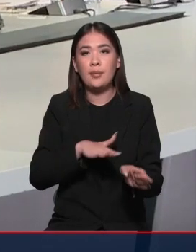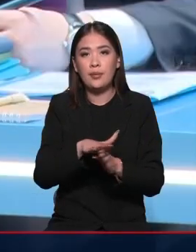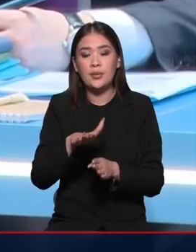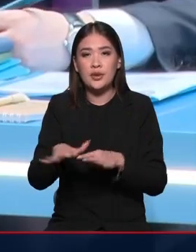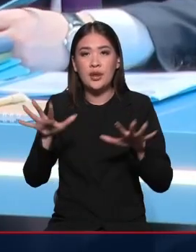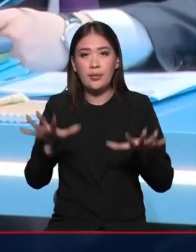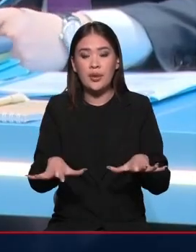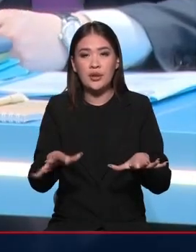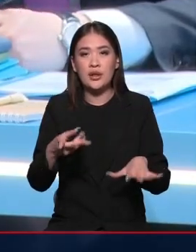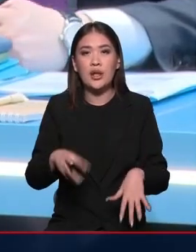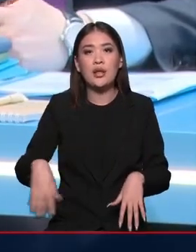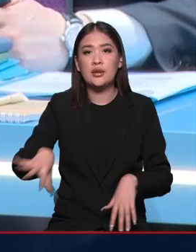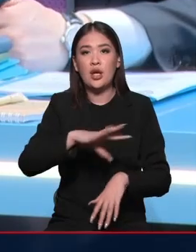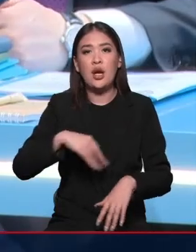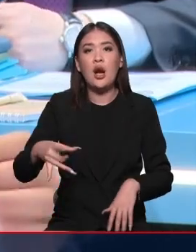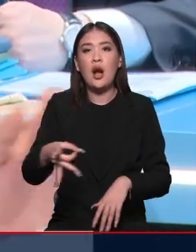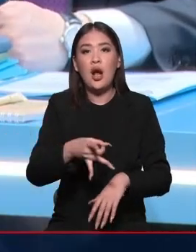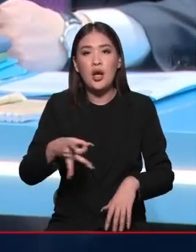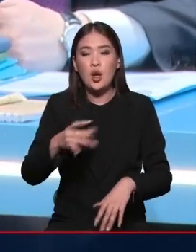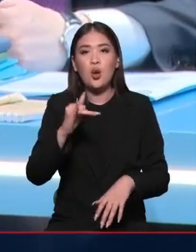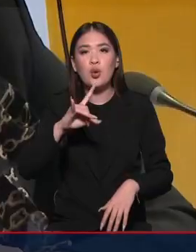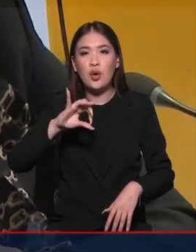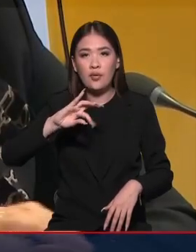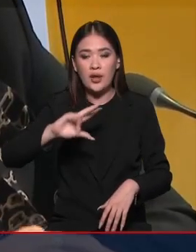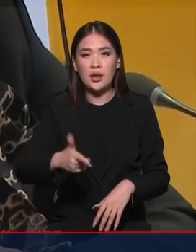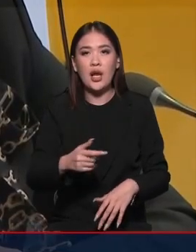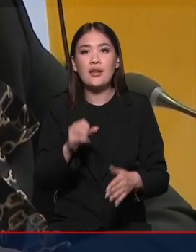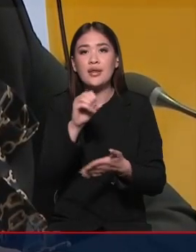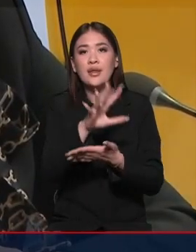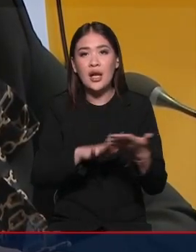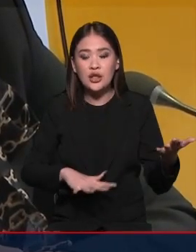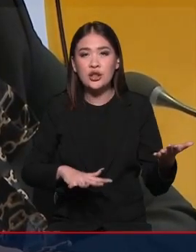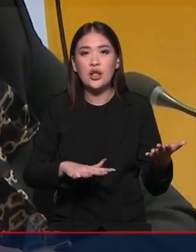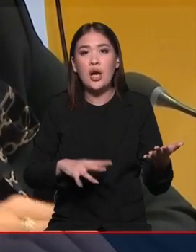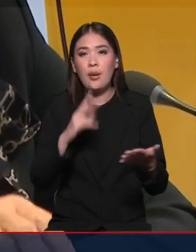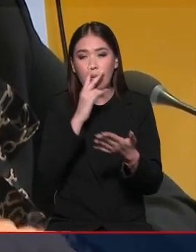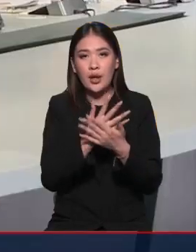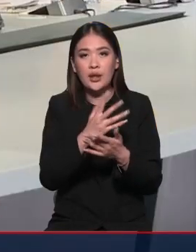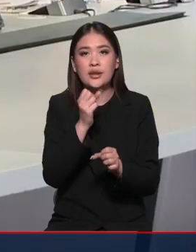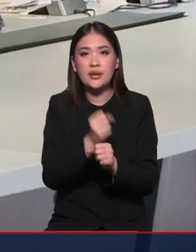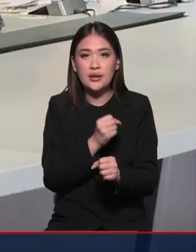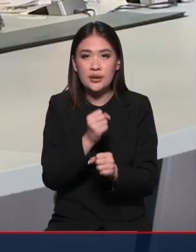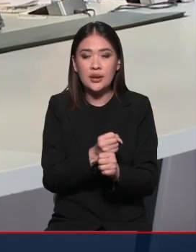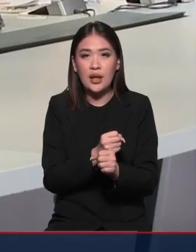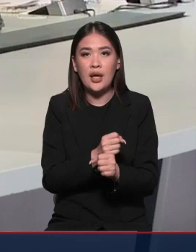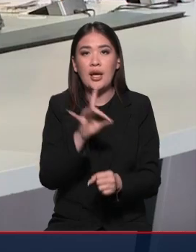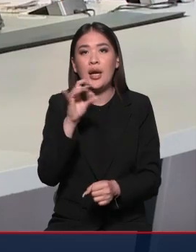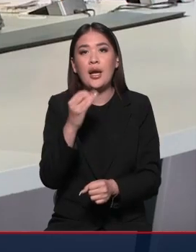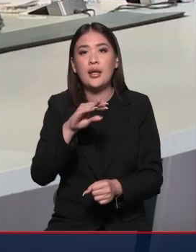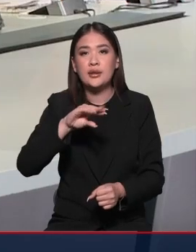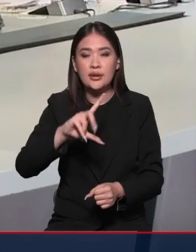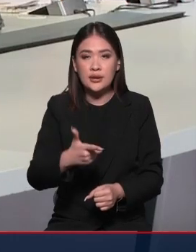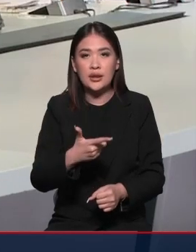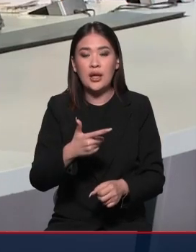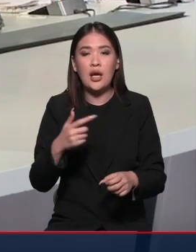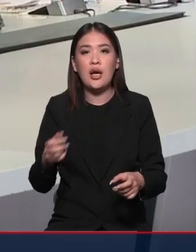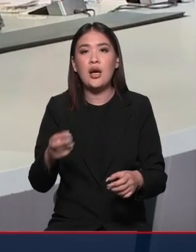органов даже не областного нного уровня дальше мы сделаем по районам ещё разбивку по сельским округам вот такой рейтинг надо будет сделать И